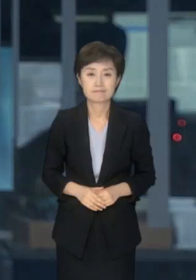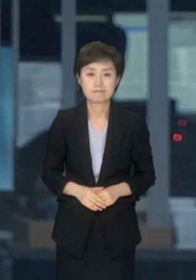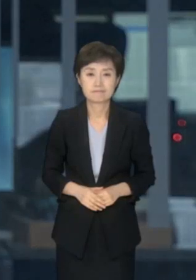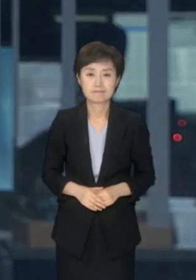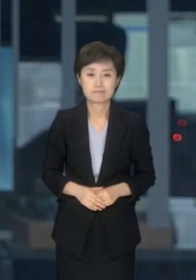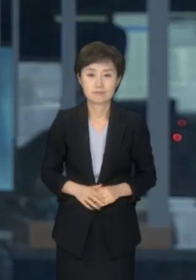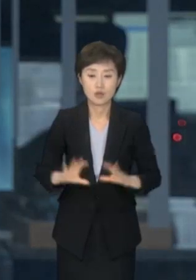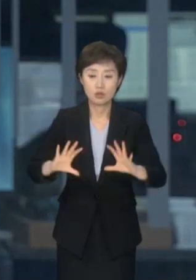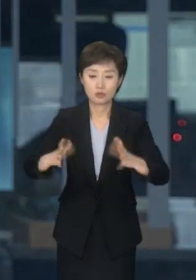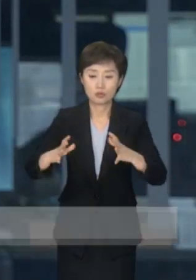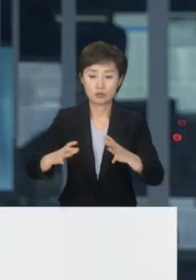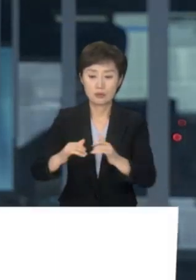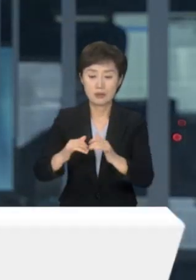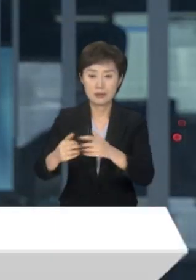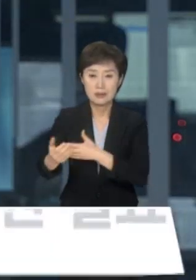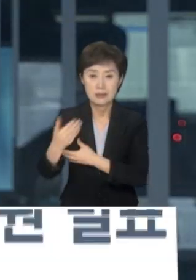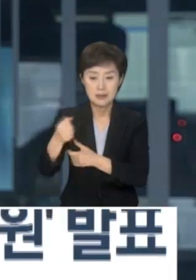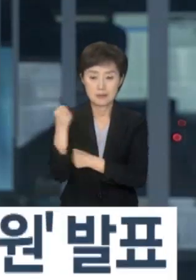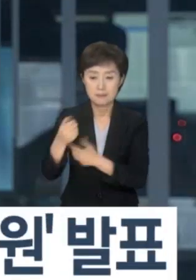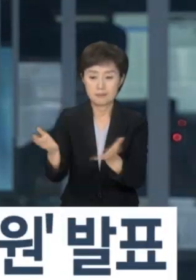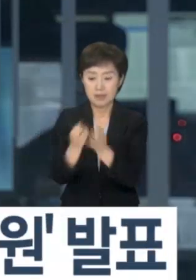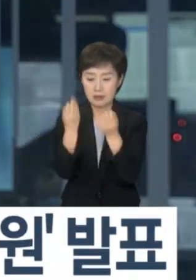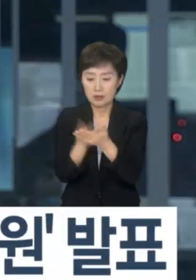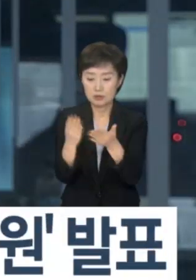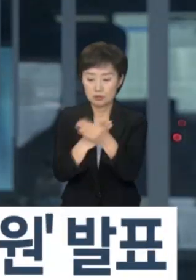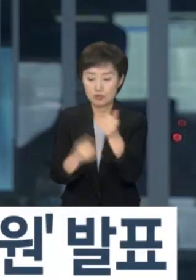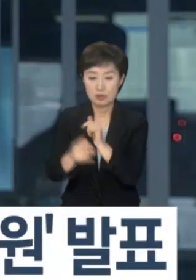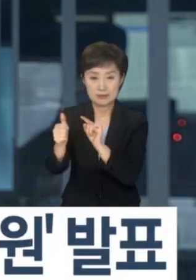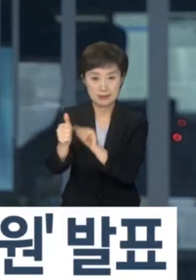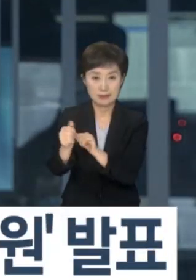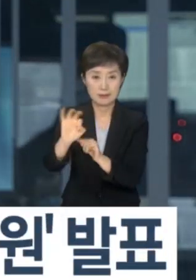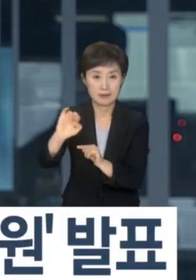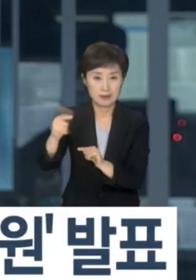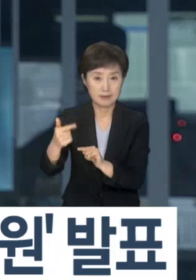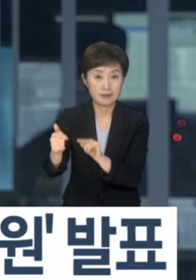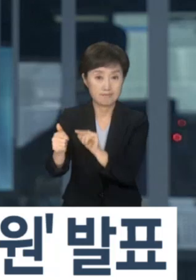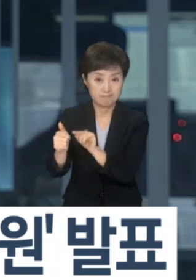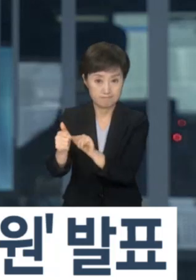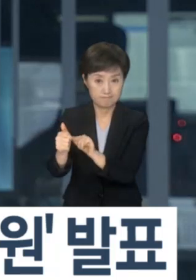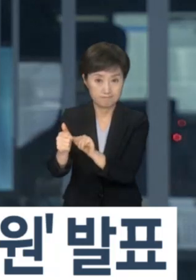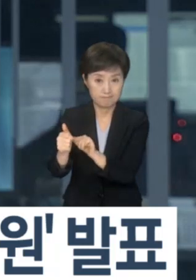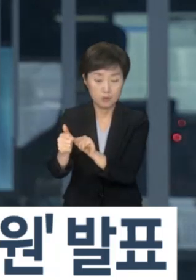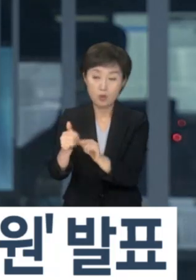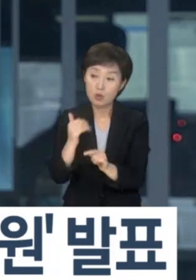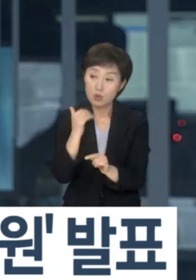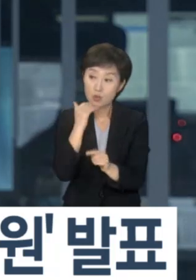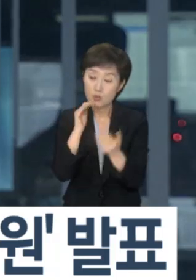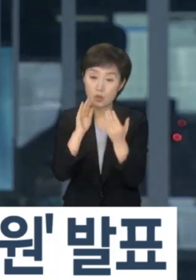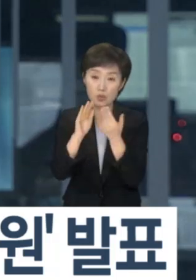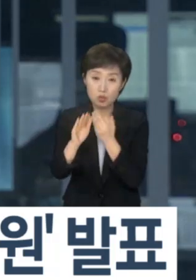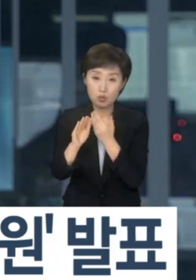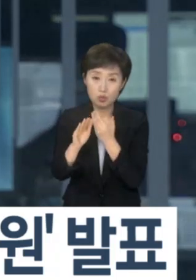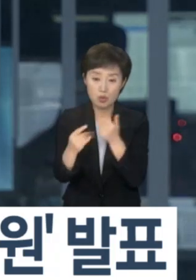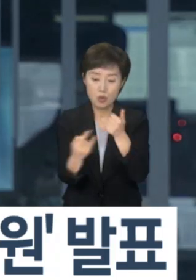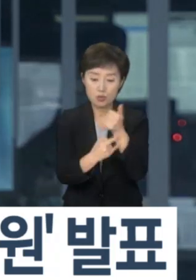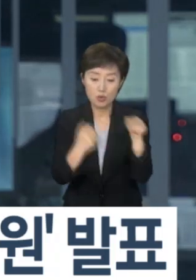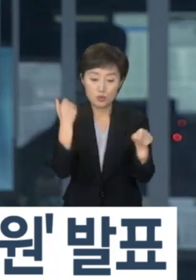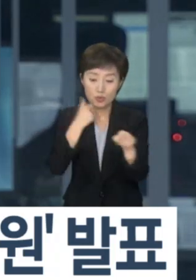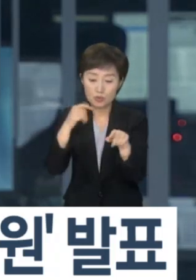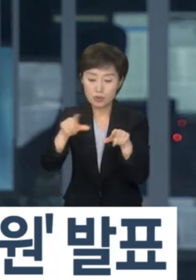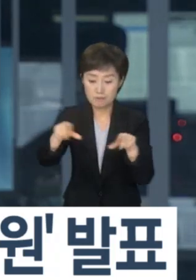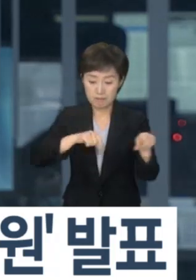네, 이뇨한 국민의힘 혁신위원장이 잠시 후에 당 쇄신을 함께할 혁신위원을 발표합니다. 구인난 우려가